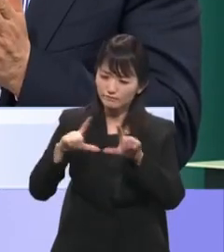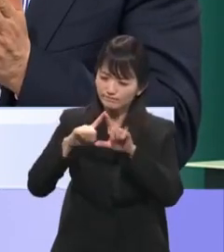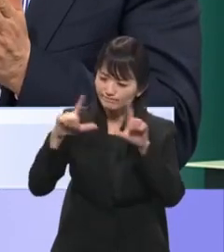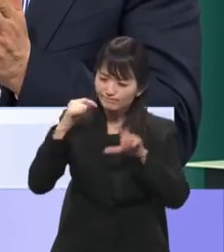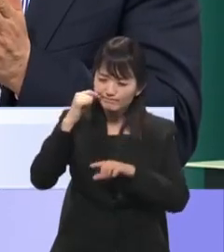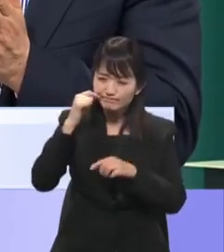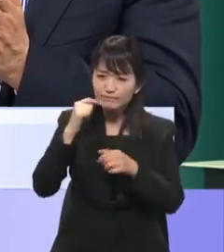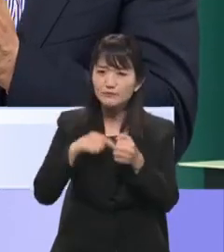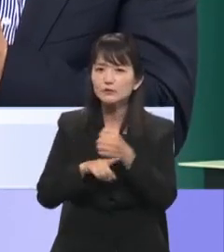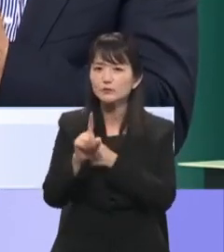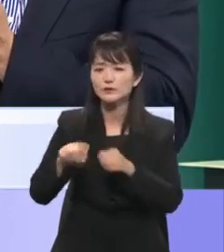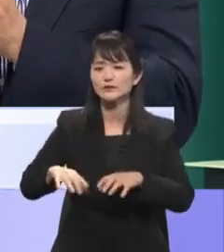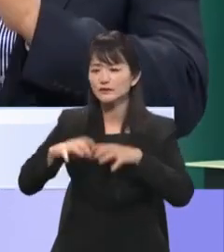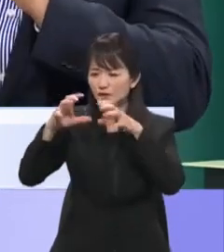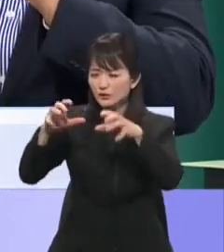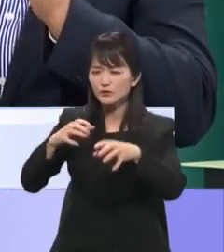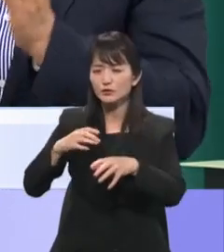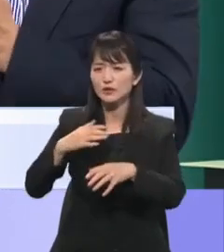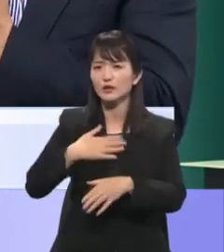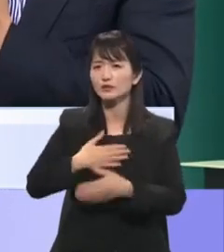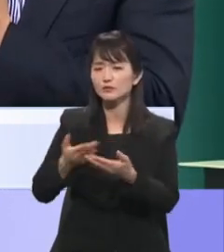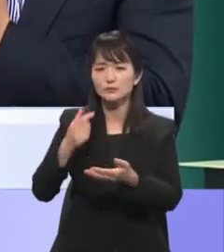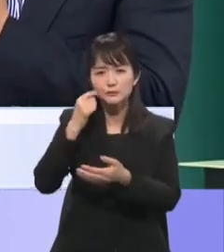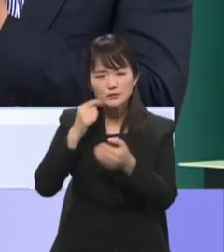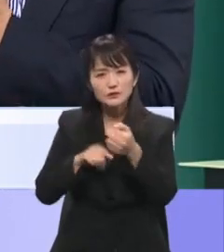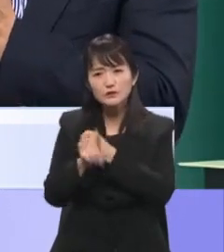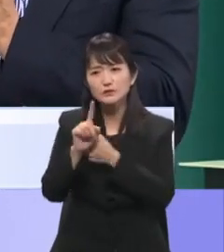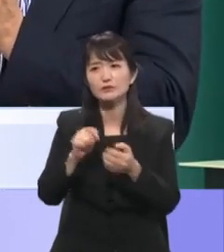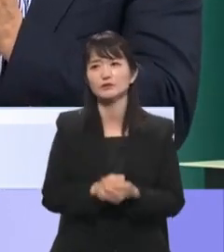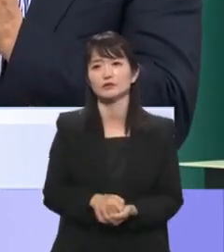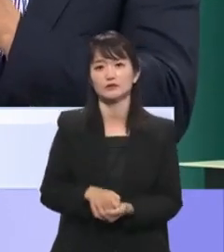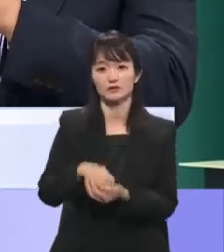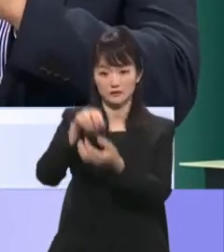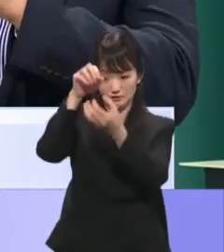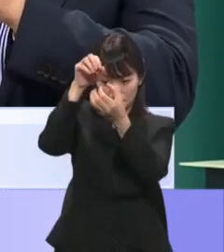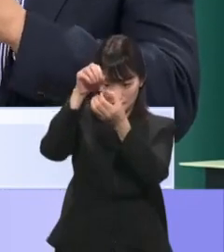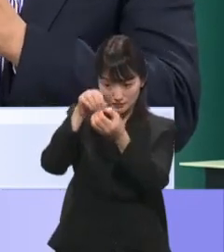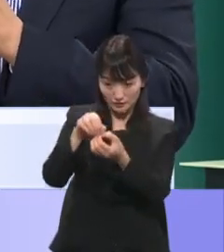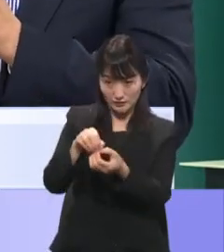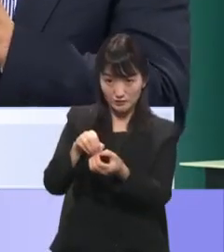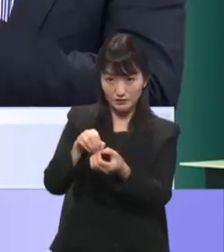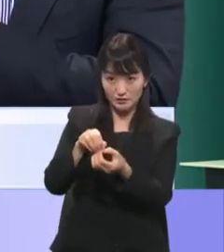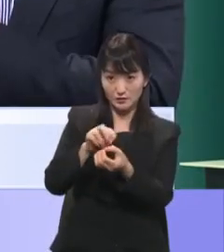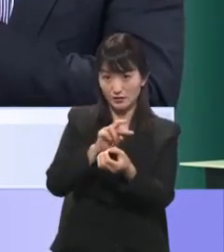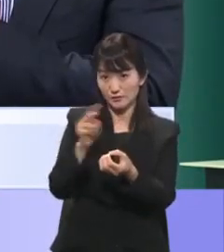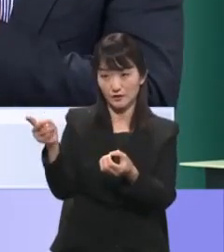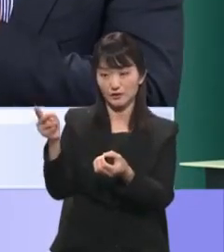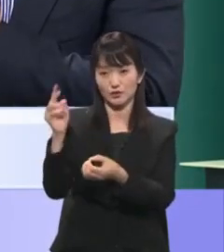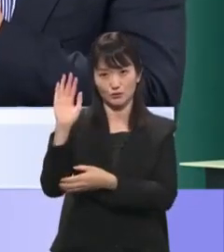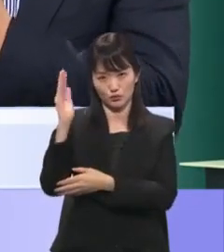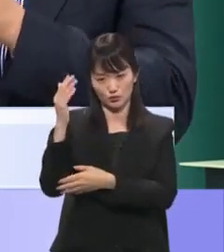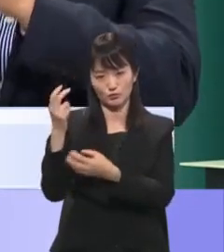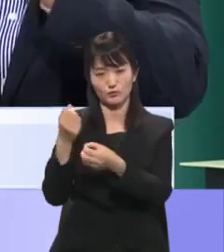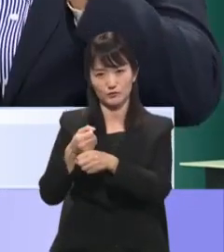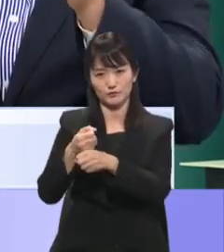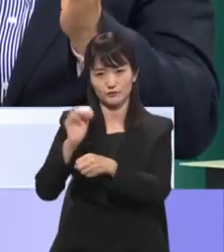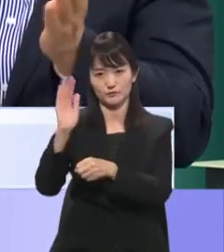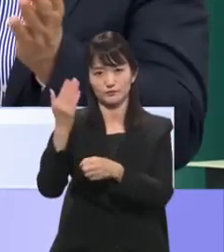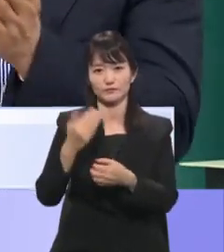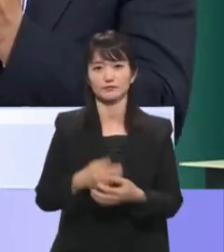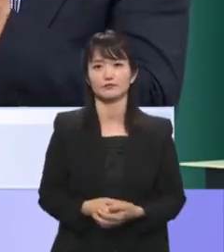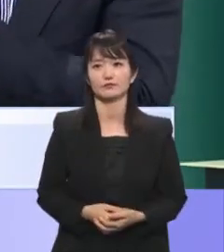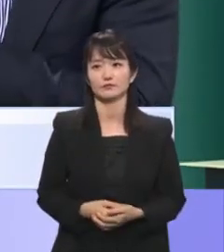안 됐을까? 아. 그때 이제 전통이라는 거는 사실 한번 이렇게 그 현대화를 시켜줘야 되거든요. 아. 전